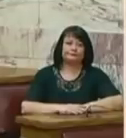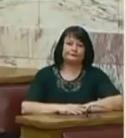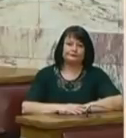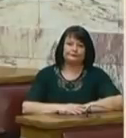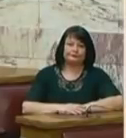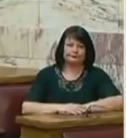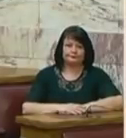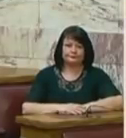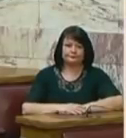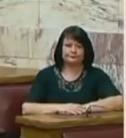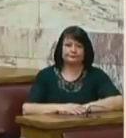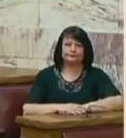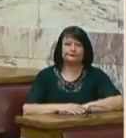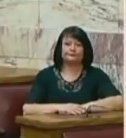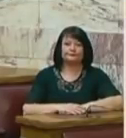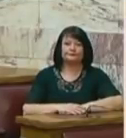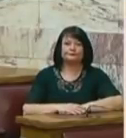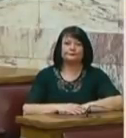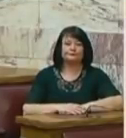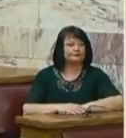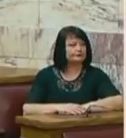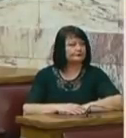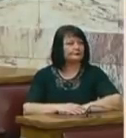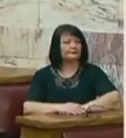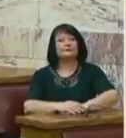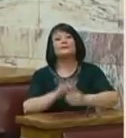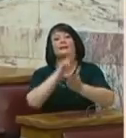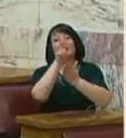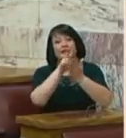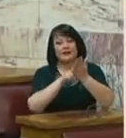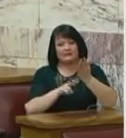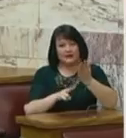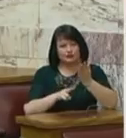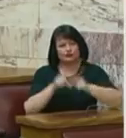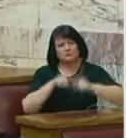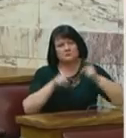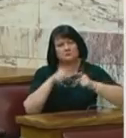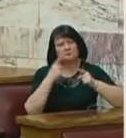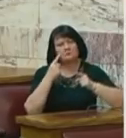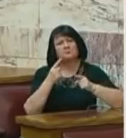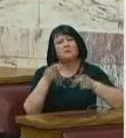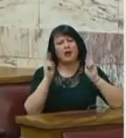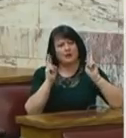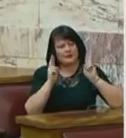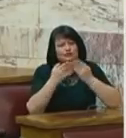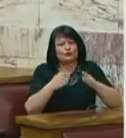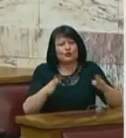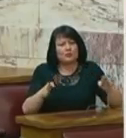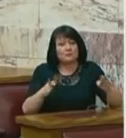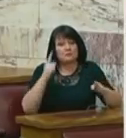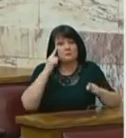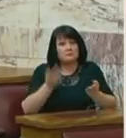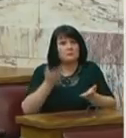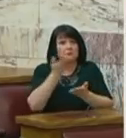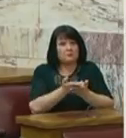διαψευστούν. Διαβάζω πληροφορίες που θέλουν να ελπίζω ότι είναι προβοκάτσια. Ότι προτάθηκε το όνομα Δημοκρατία